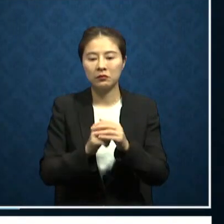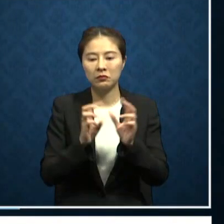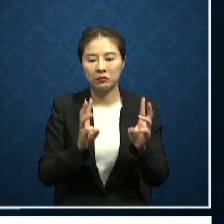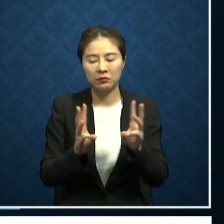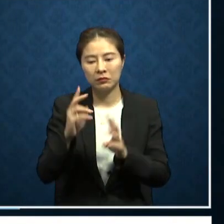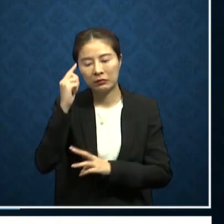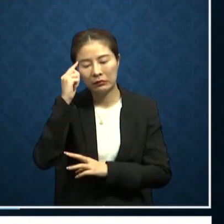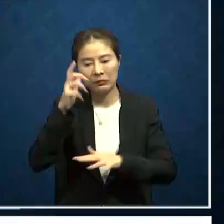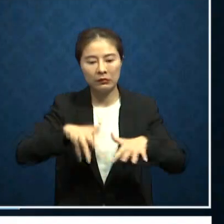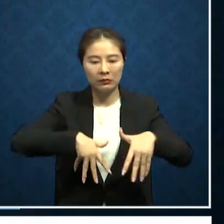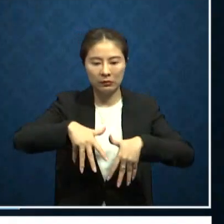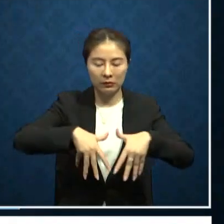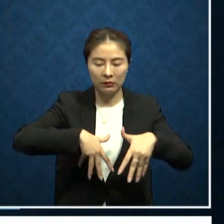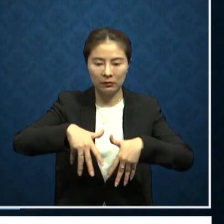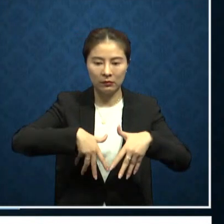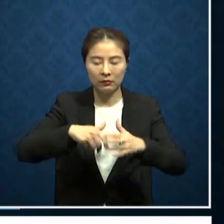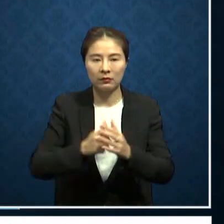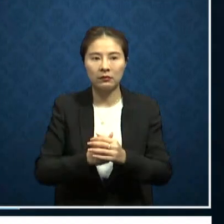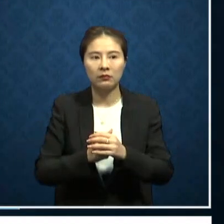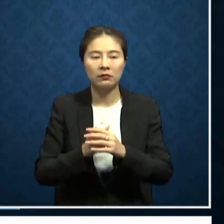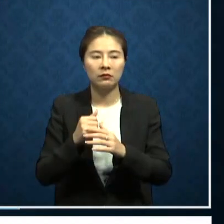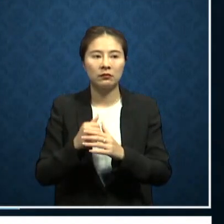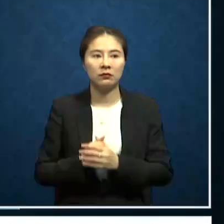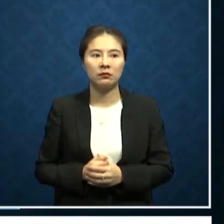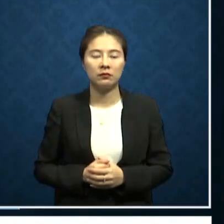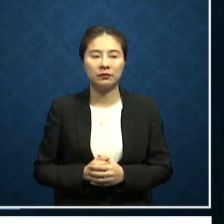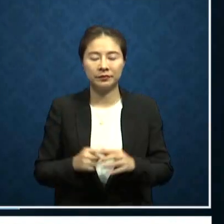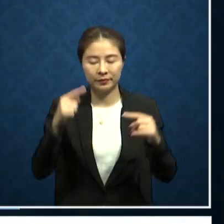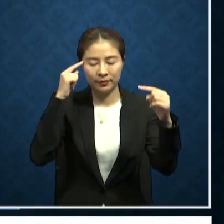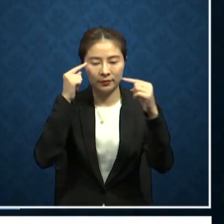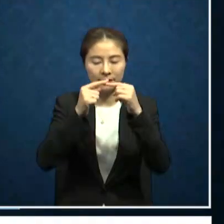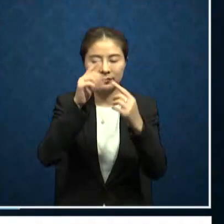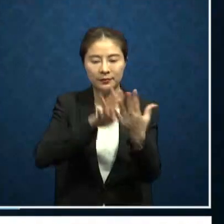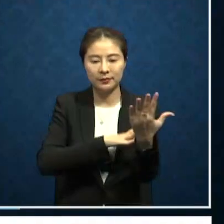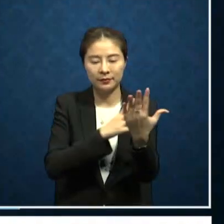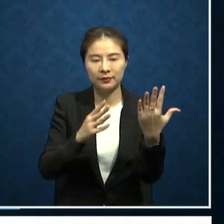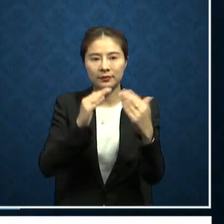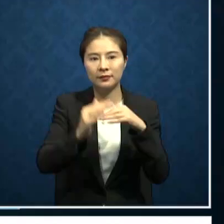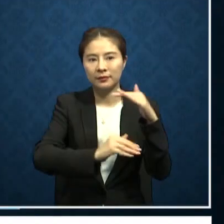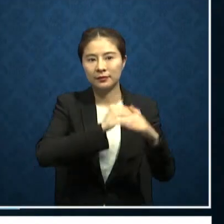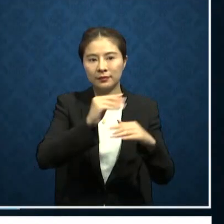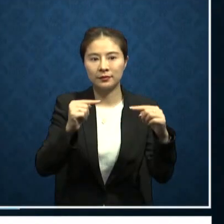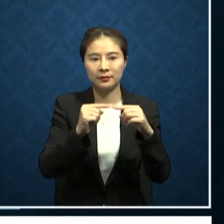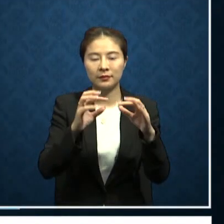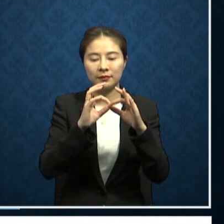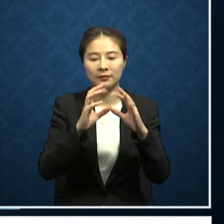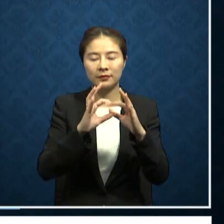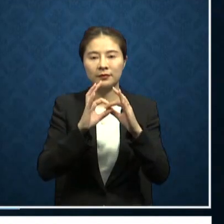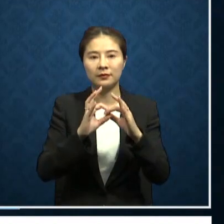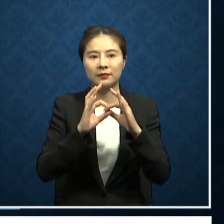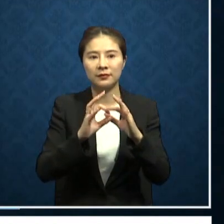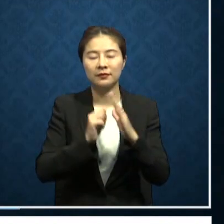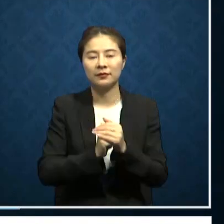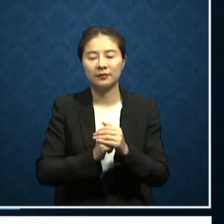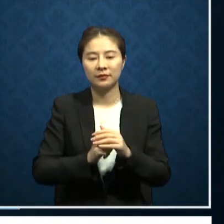นำมาต่อยอดในการสร้างมูลค่าเพิ่มเพื่อกำหนดเป้าหมายในการขับเคลื่อนให้ได้มีประสิทธิภาพและสอดคล้องกับการพัฒนา